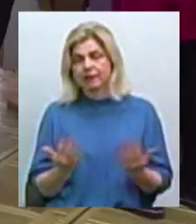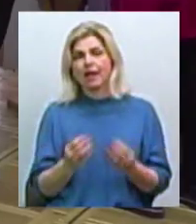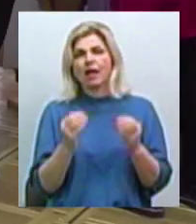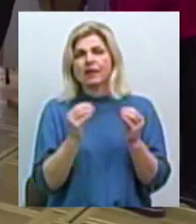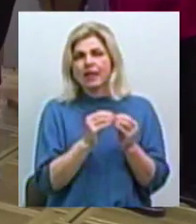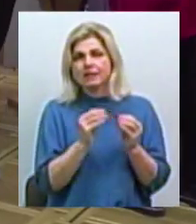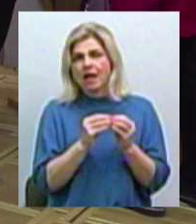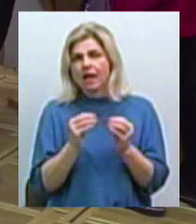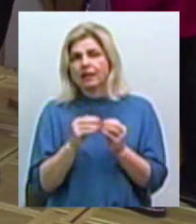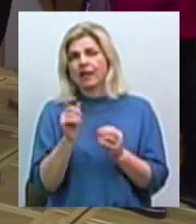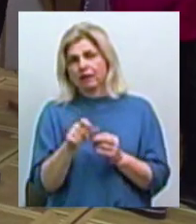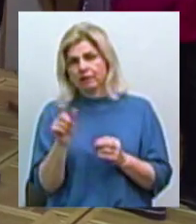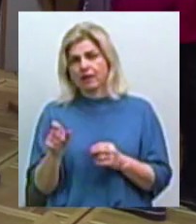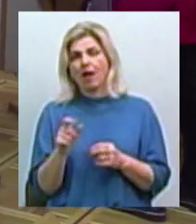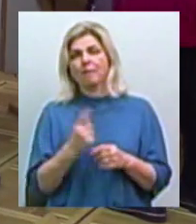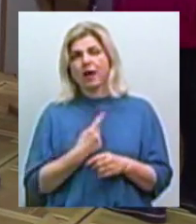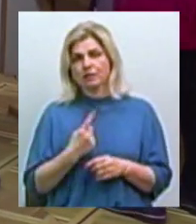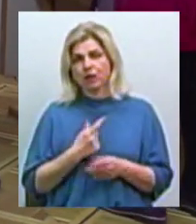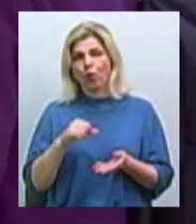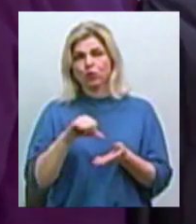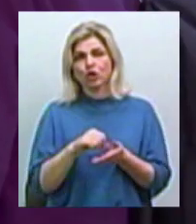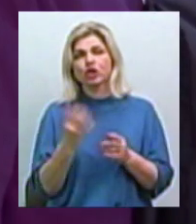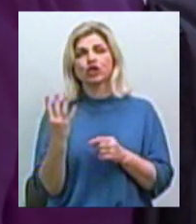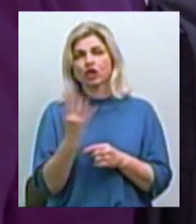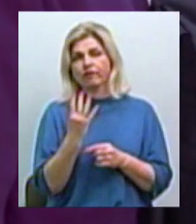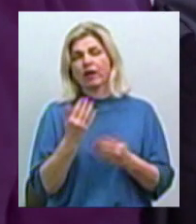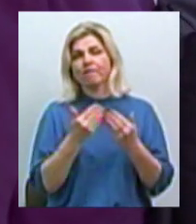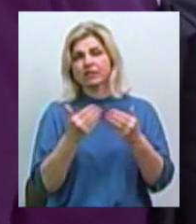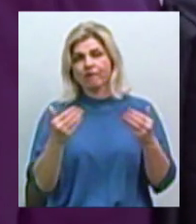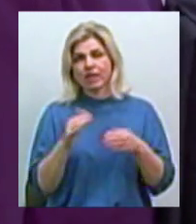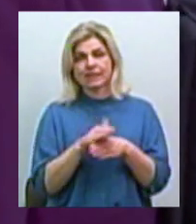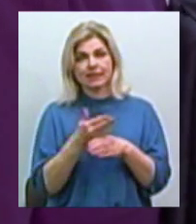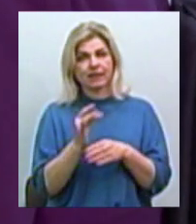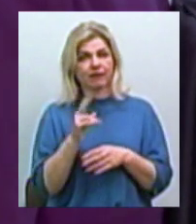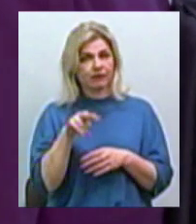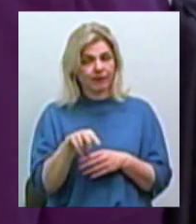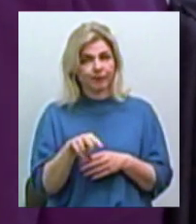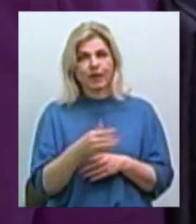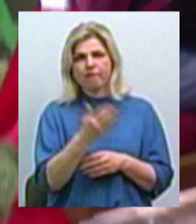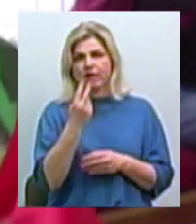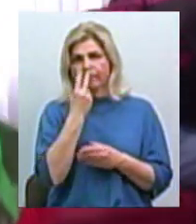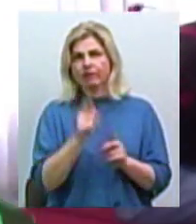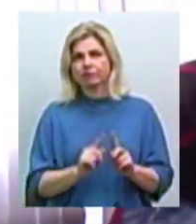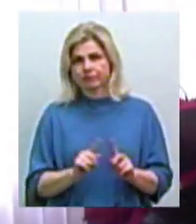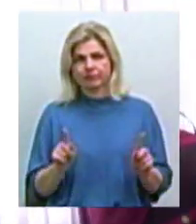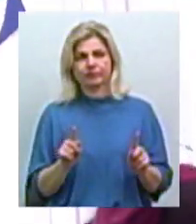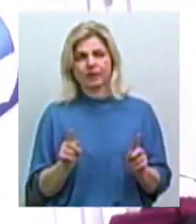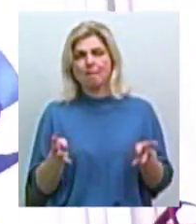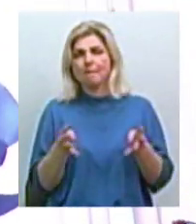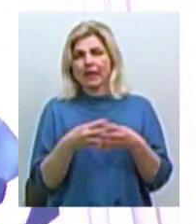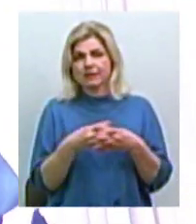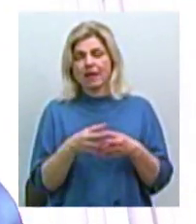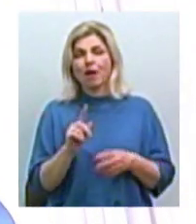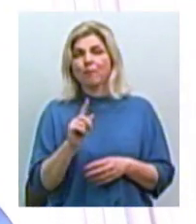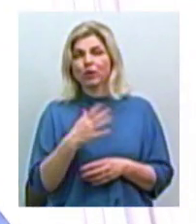десятки майстрів, учасників четвертого виставкового циклу. Ви побачите незвичайний мікс, адже